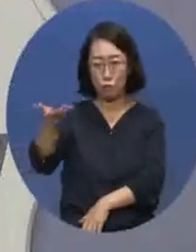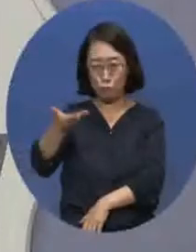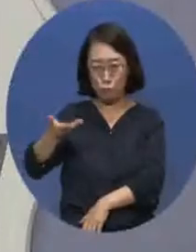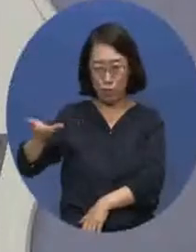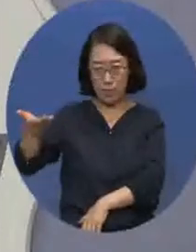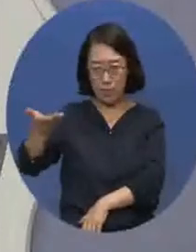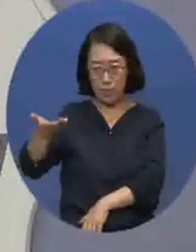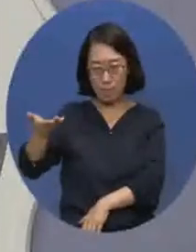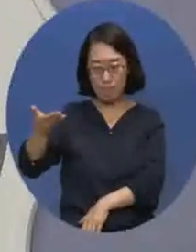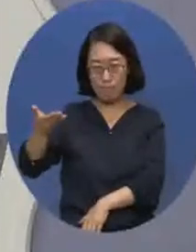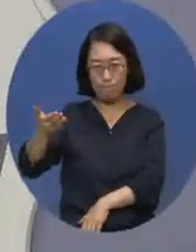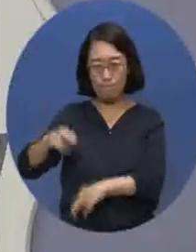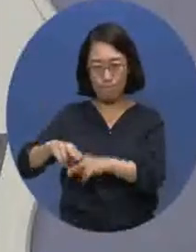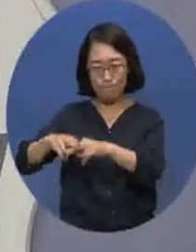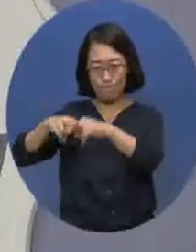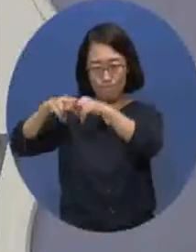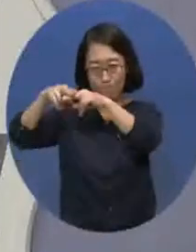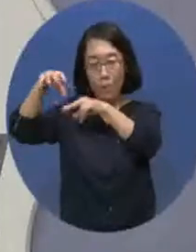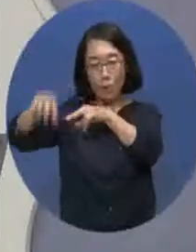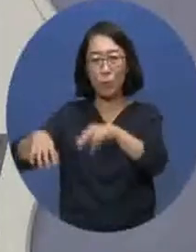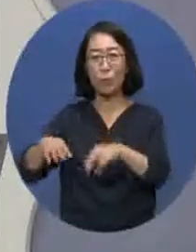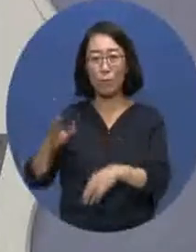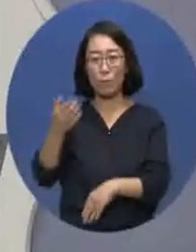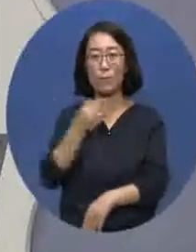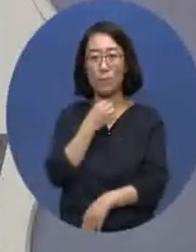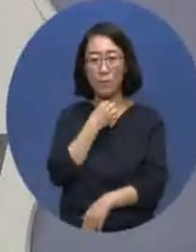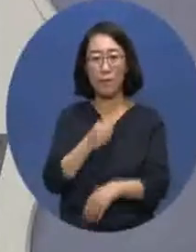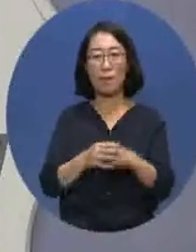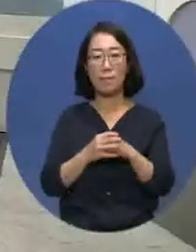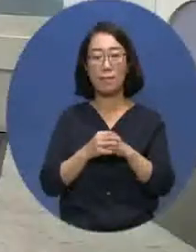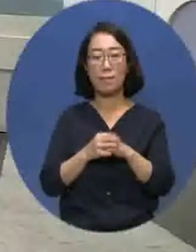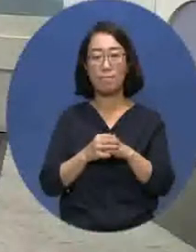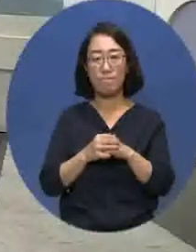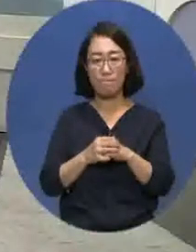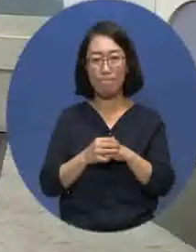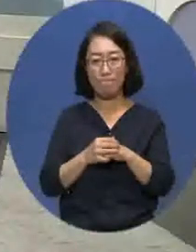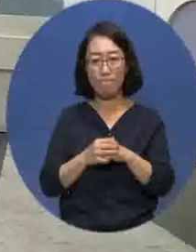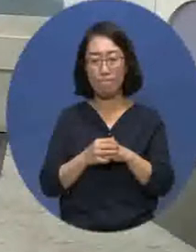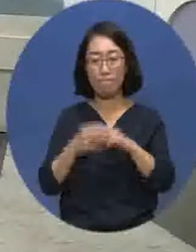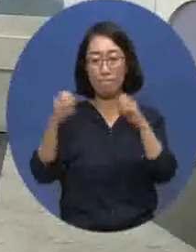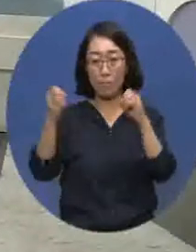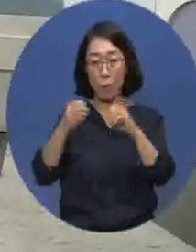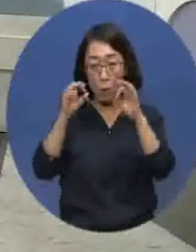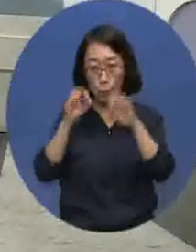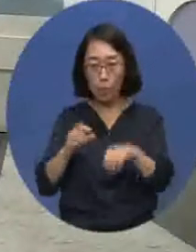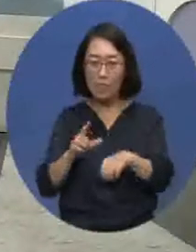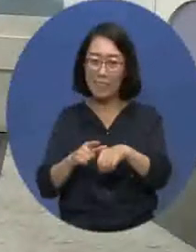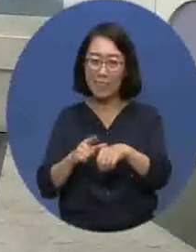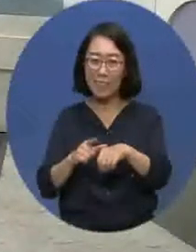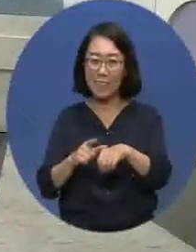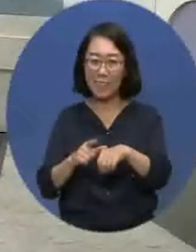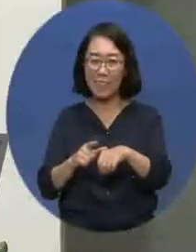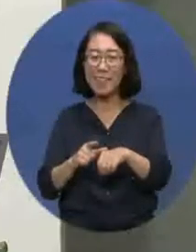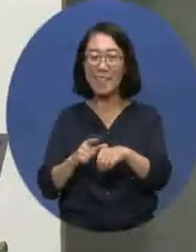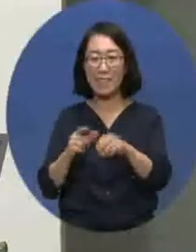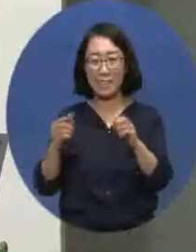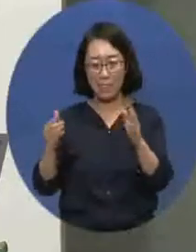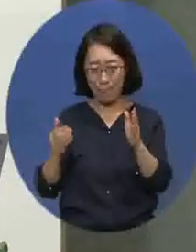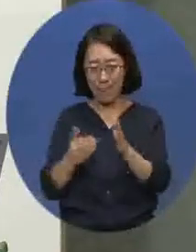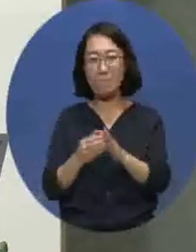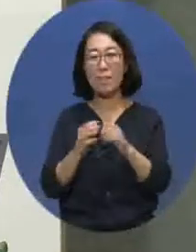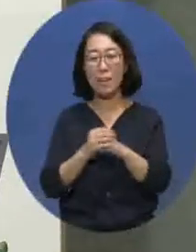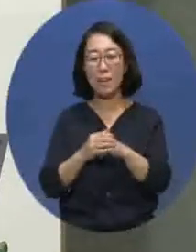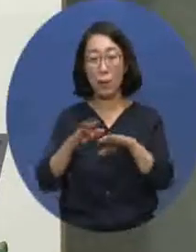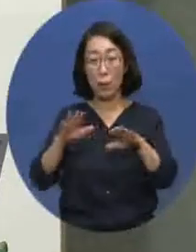그런 정치를 하고 싶습니다 4 에 대화를 하다 보니까 시간이다 그것 가세요 네